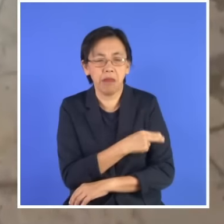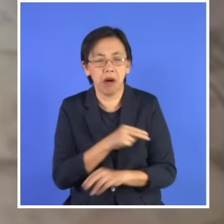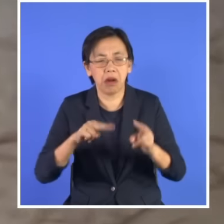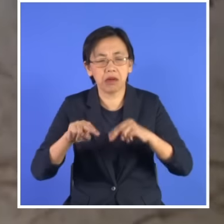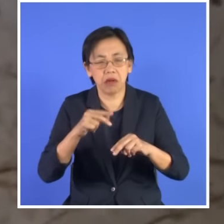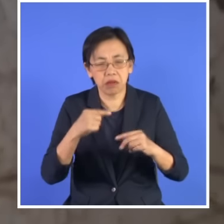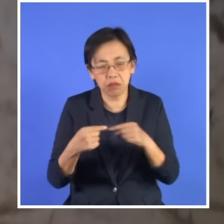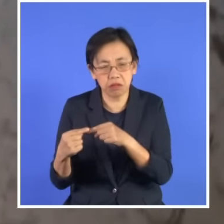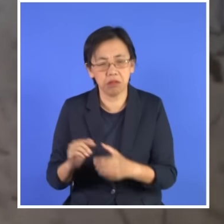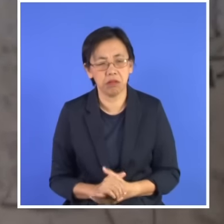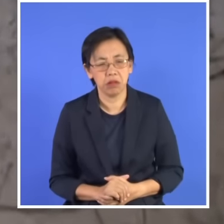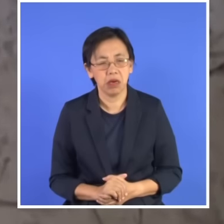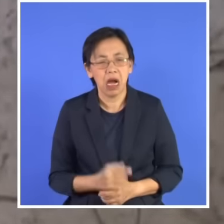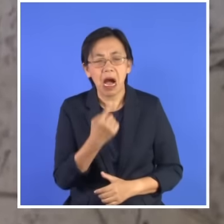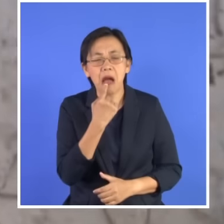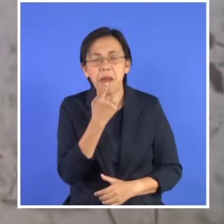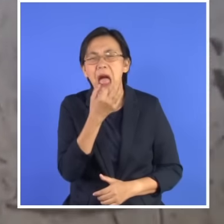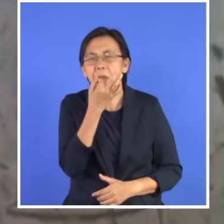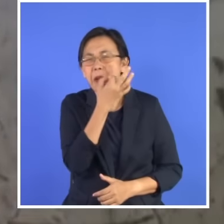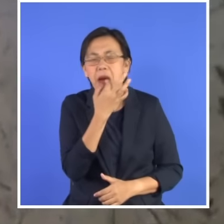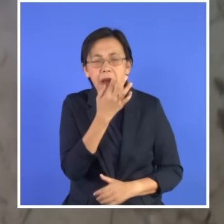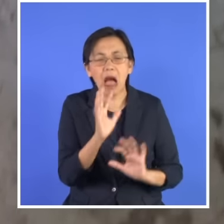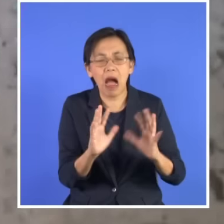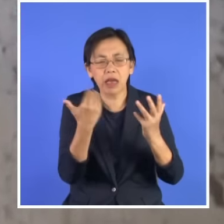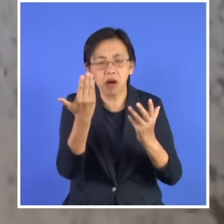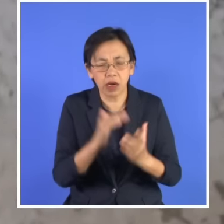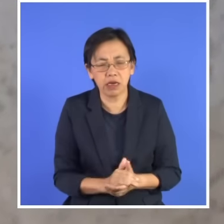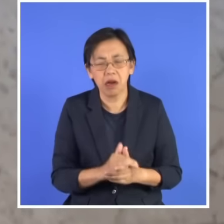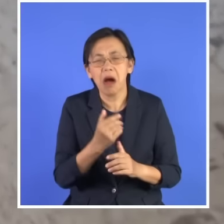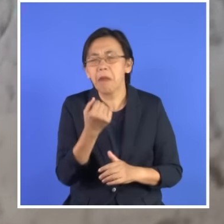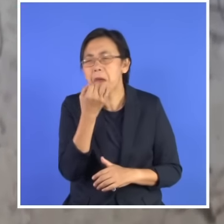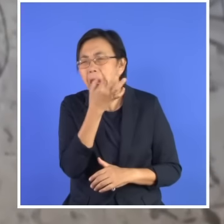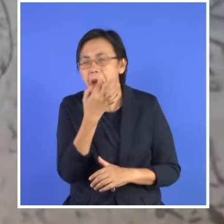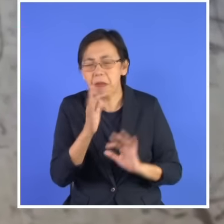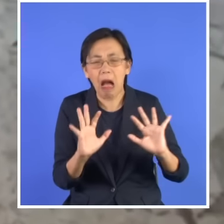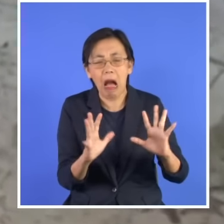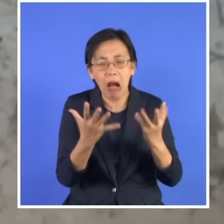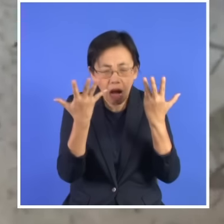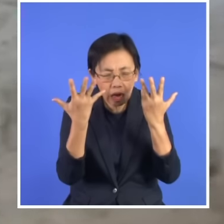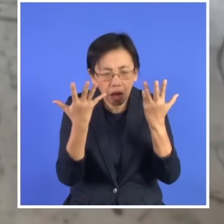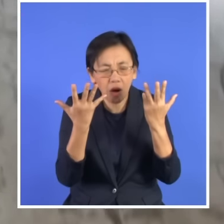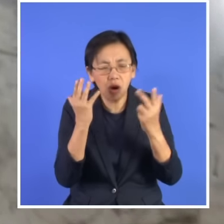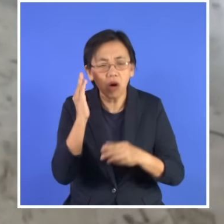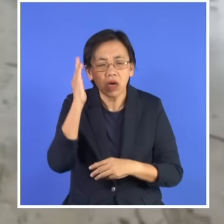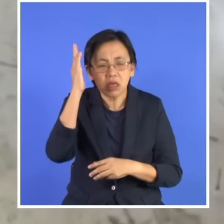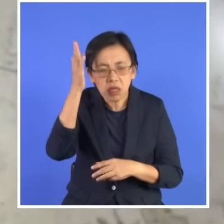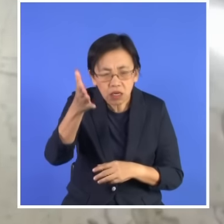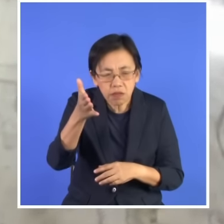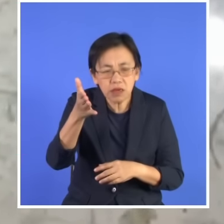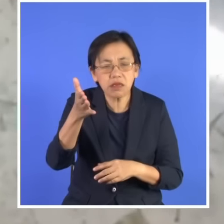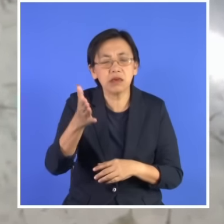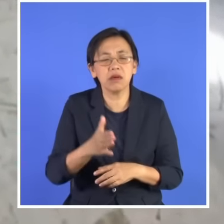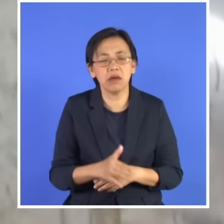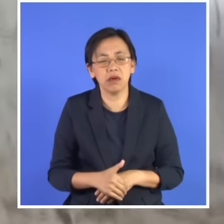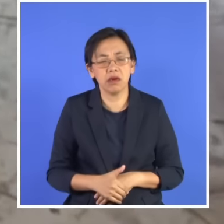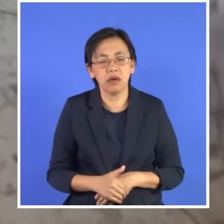ก่อนนะครับคุณผู้ชมให้แผลที่ปากมันหายก่อนพอหายเสร็จเรียบร้อยแล้วเดี๋ยวหลังจากนี้ก็คงจะมีพื้นที่ดี